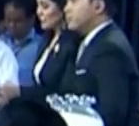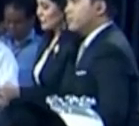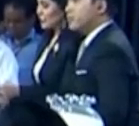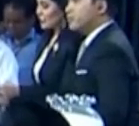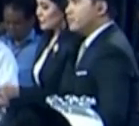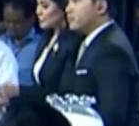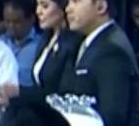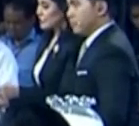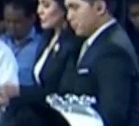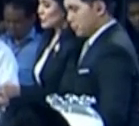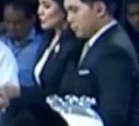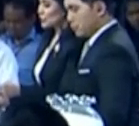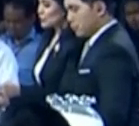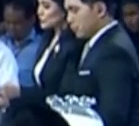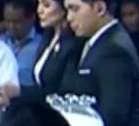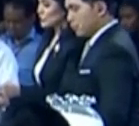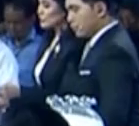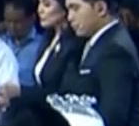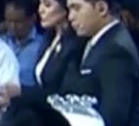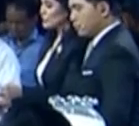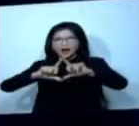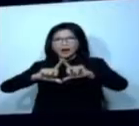CSIS 43,7%.